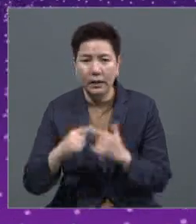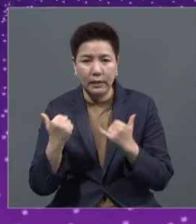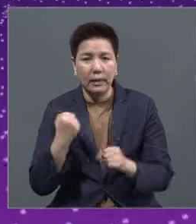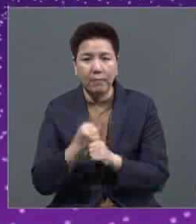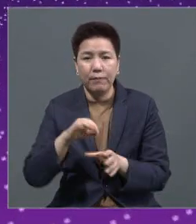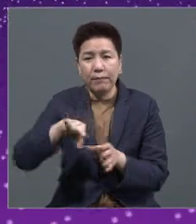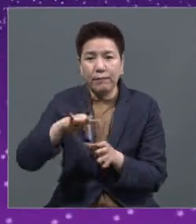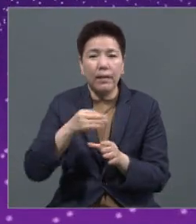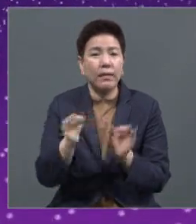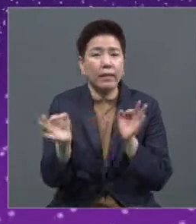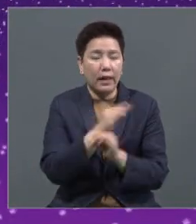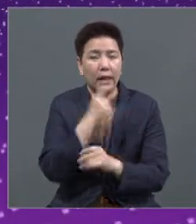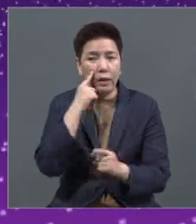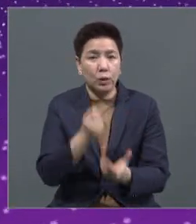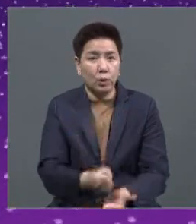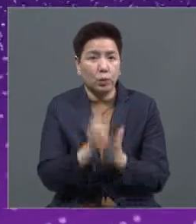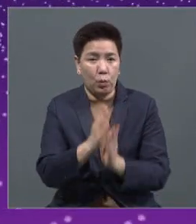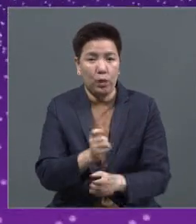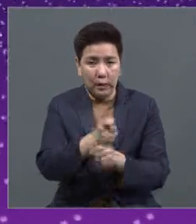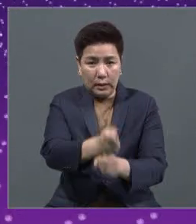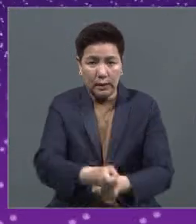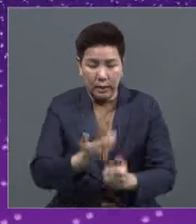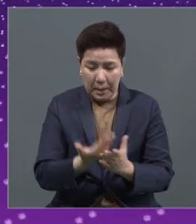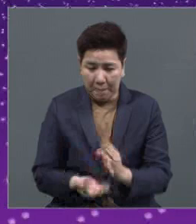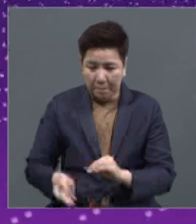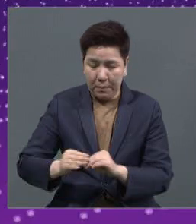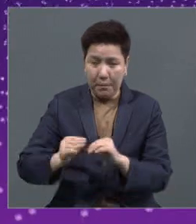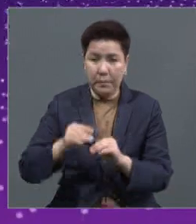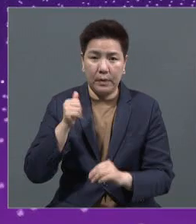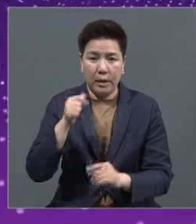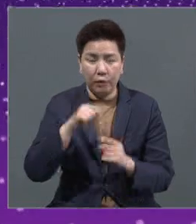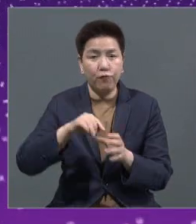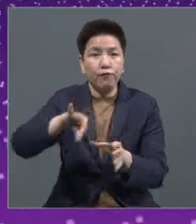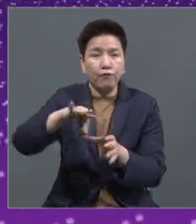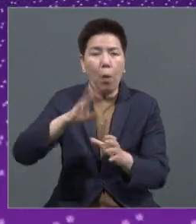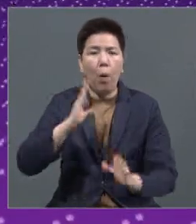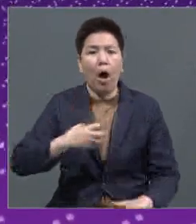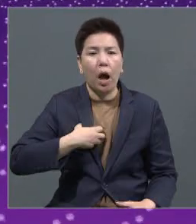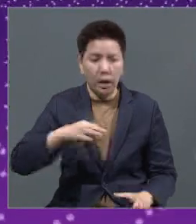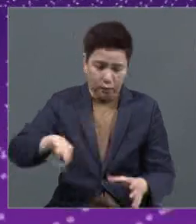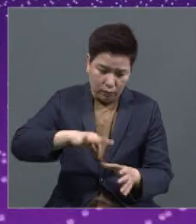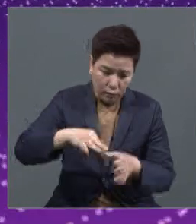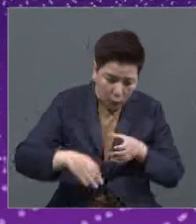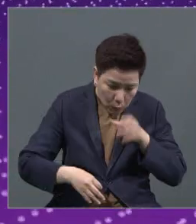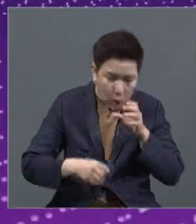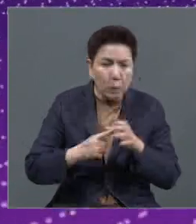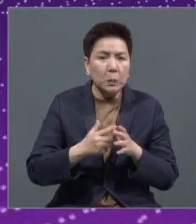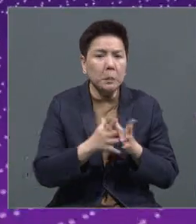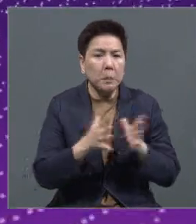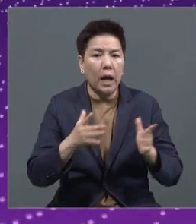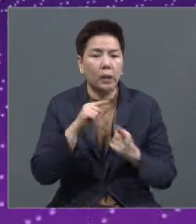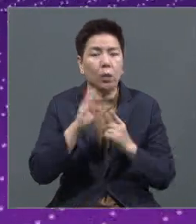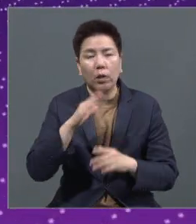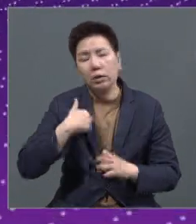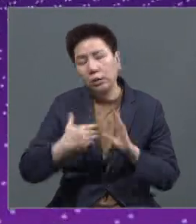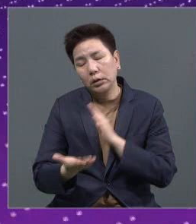ปลูกกาแฟแบบนี้เนี่ยมันทำให้เกษตรกรมีรายได้เพิ่มขึ้นเพราะว่ากาแฟเนี่ยความต้องการของตลาดเยอะมากถูกมั้ยฮะทุก